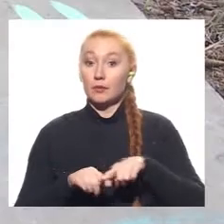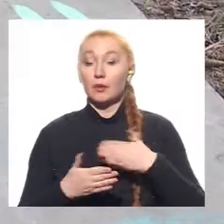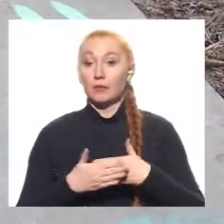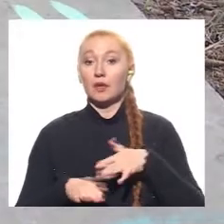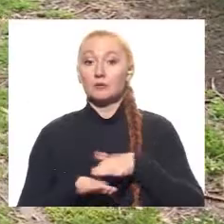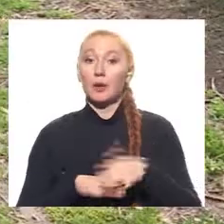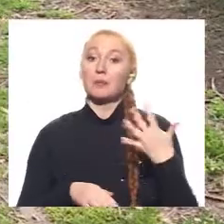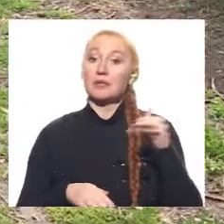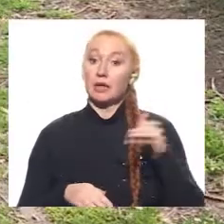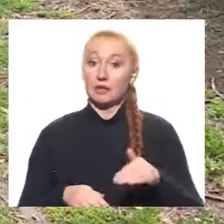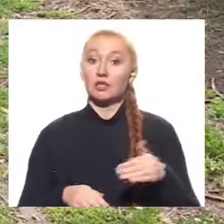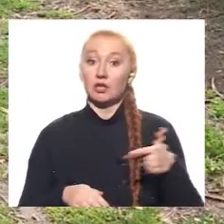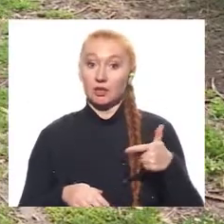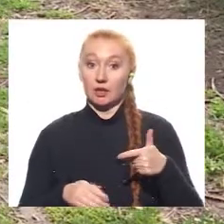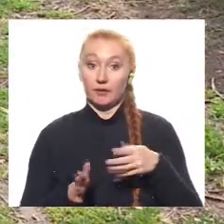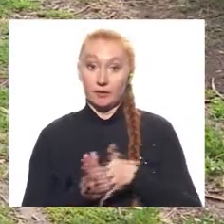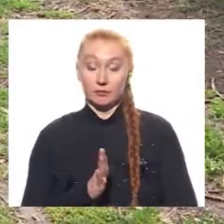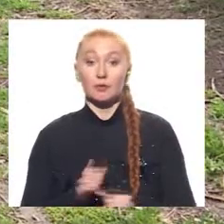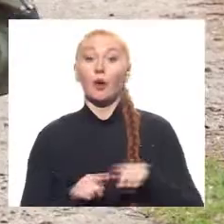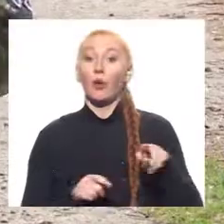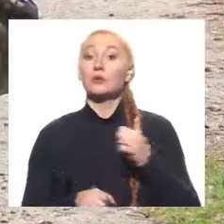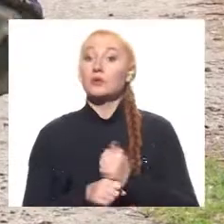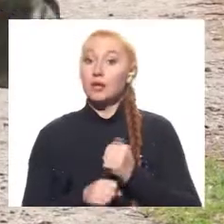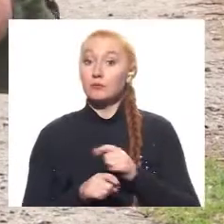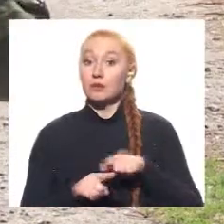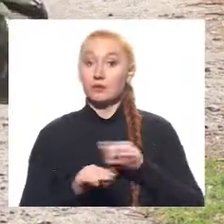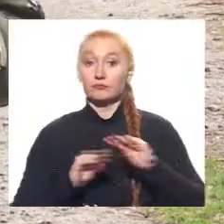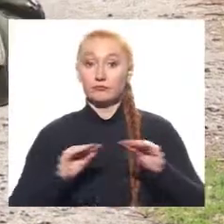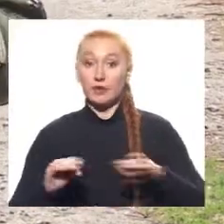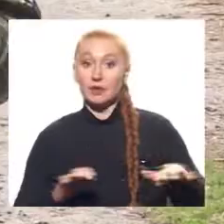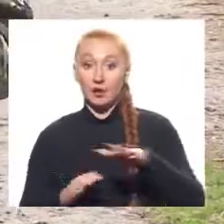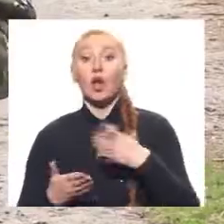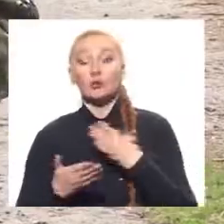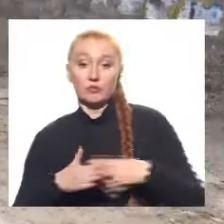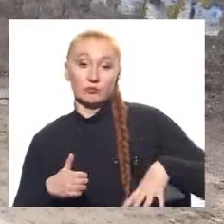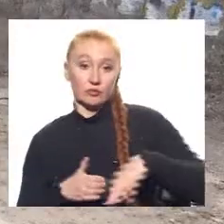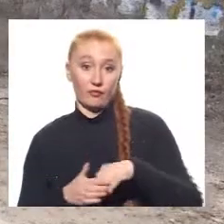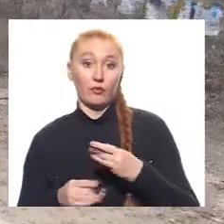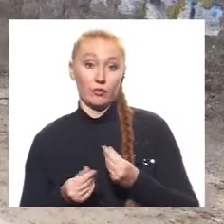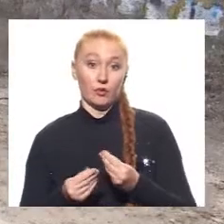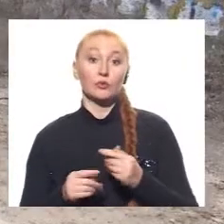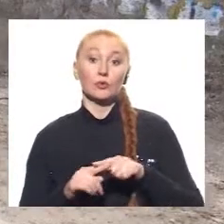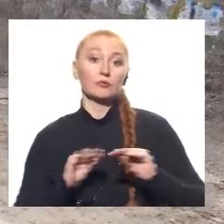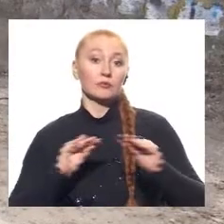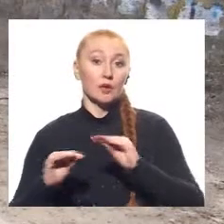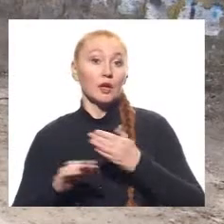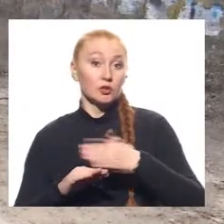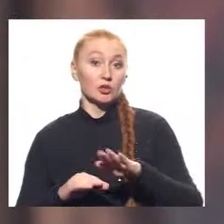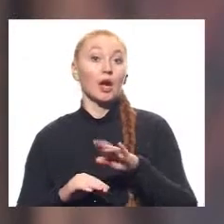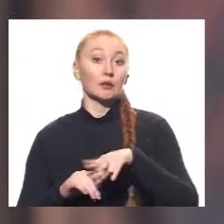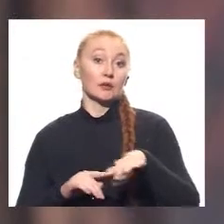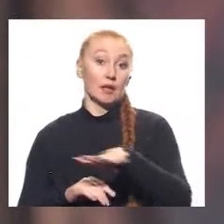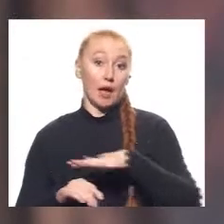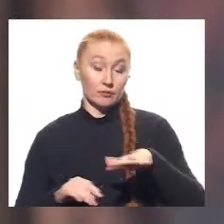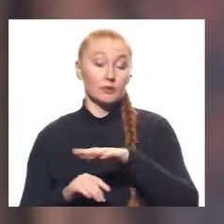50 тисяч гривень. Сергій Живков розповідає, він займається облаштуванням території також за свої гроші. Наразі облаштували частину набережної. Тут